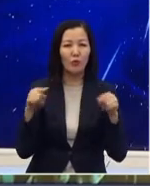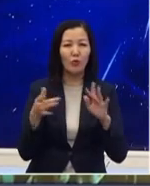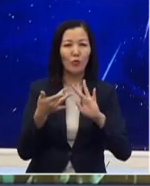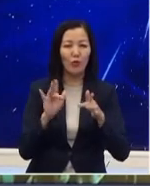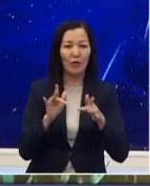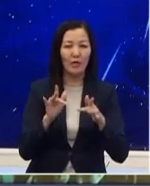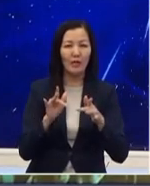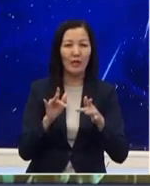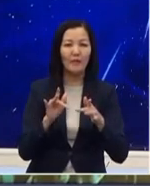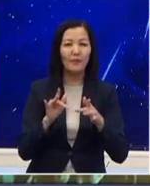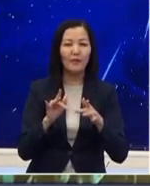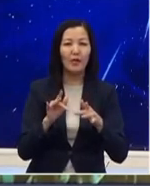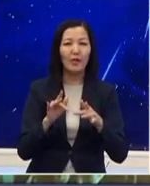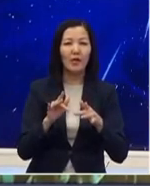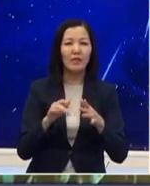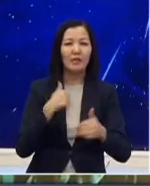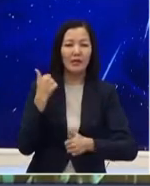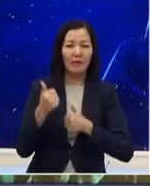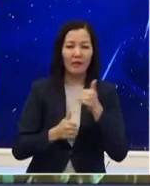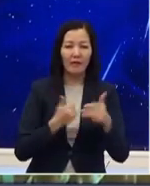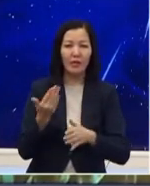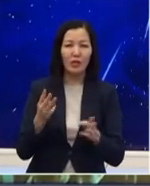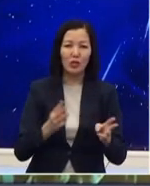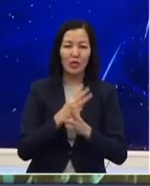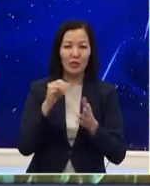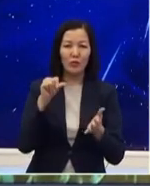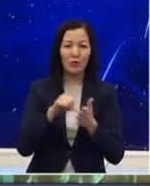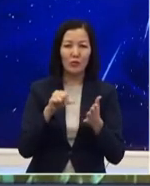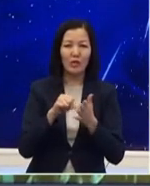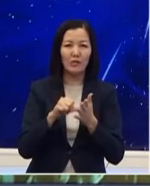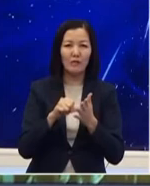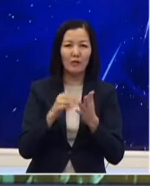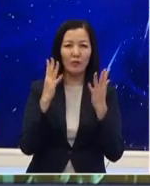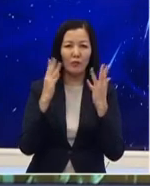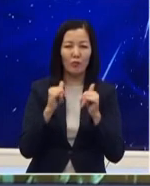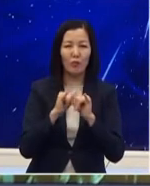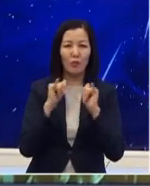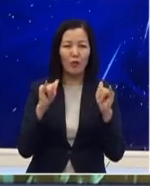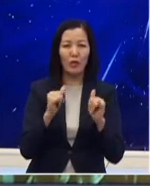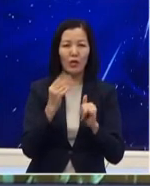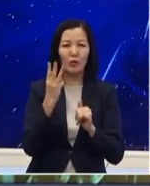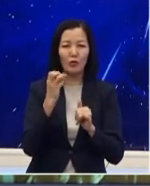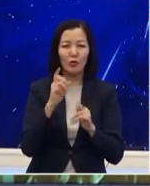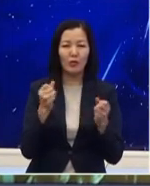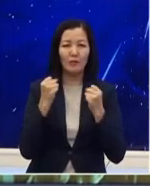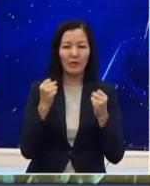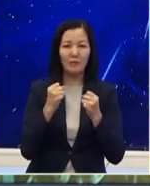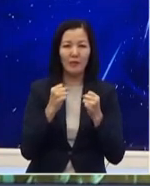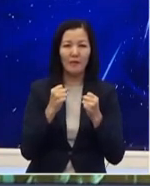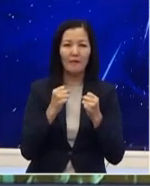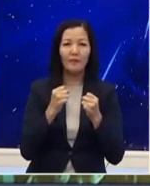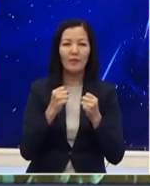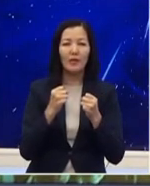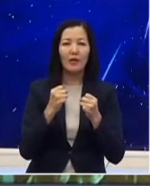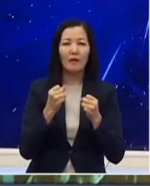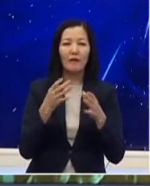режиме онлайн. Несмотря на непривычный формат соревнований, желание участвовать в нем изъявили более 300 спортсменов.